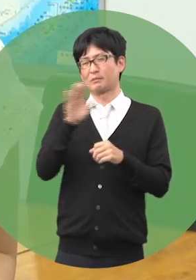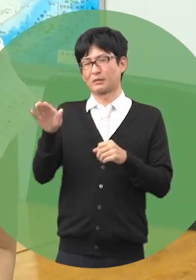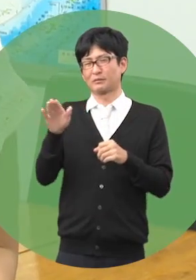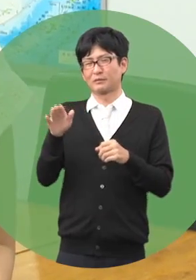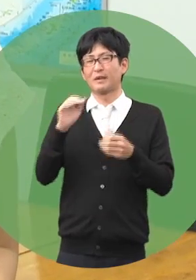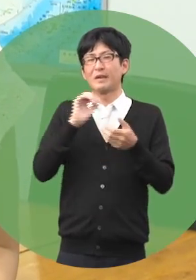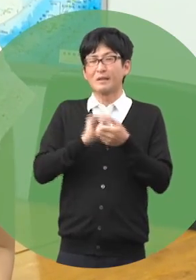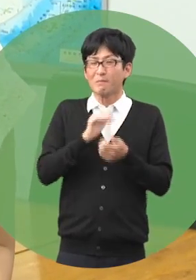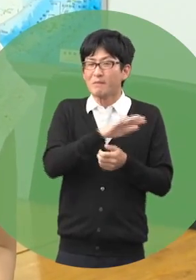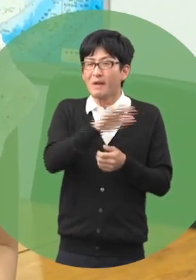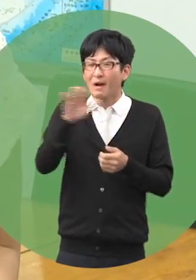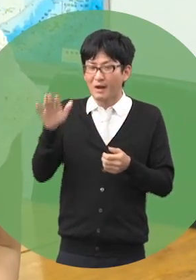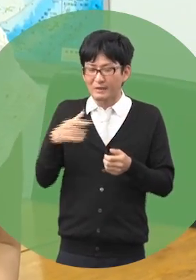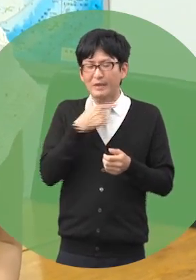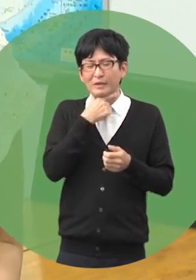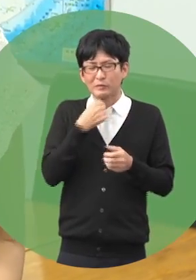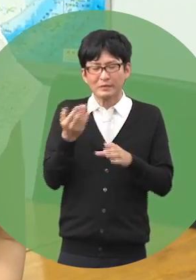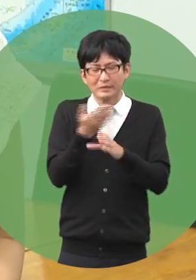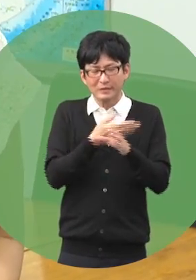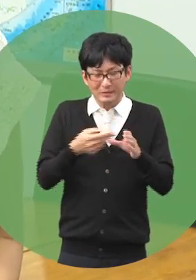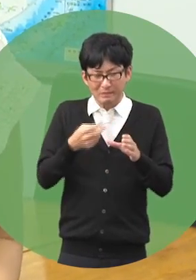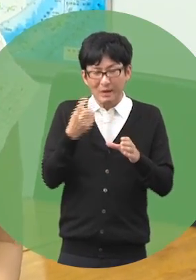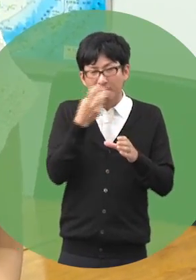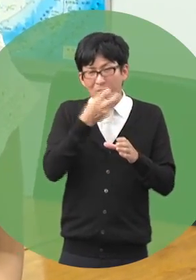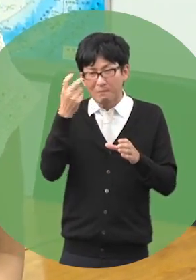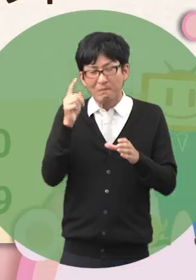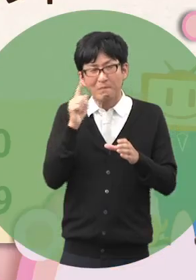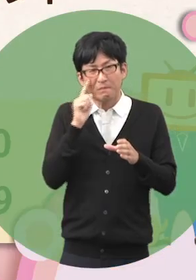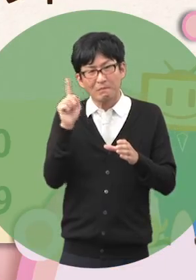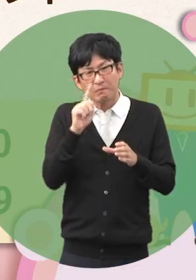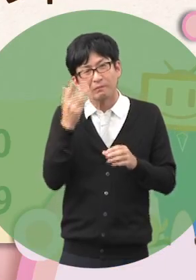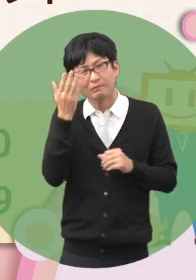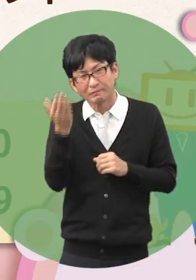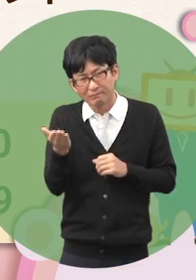会場でお気に入りの島を見つけませんか？